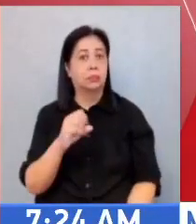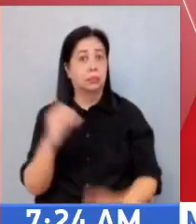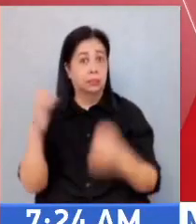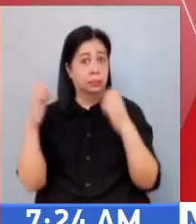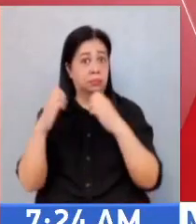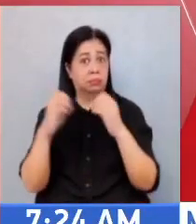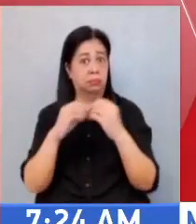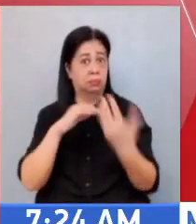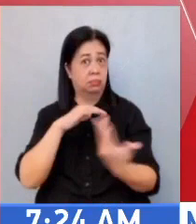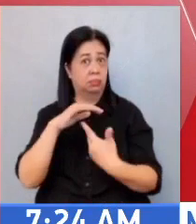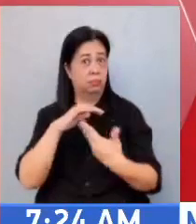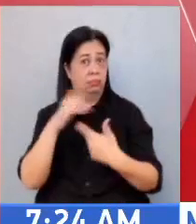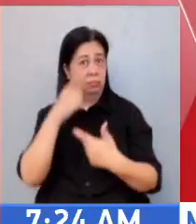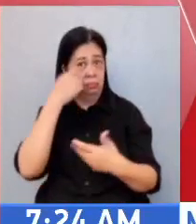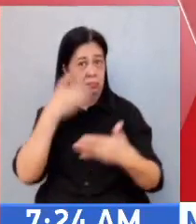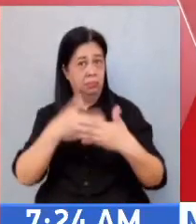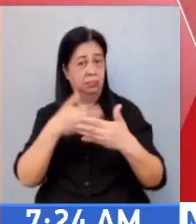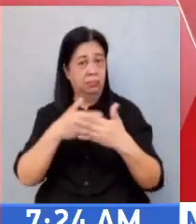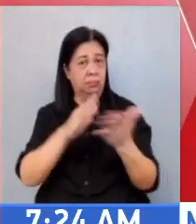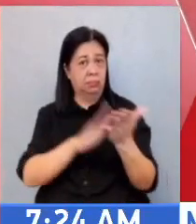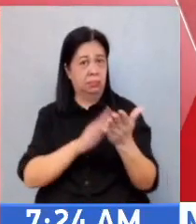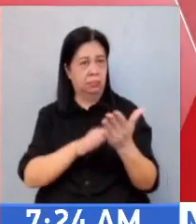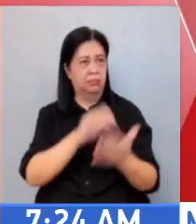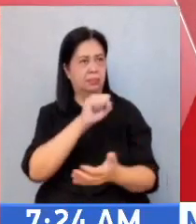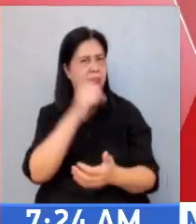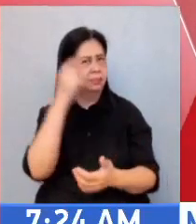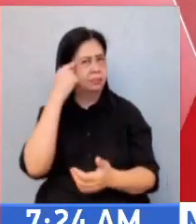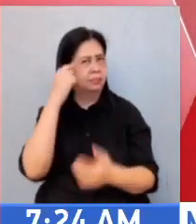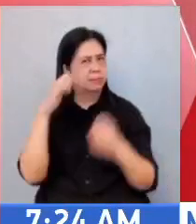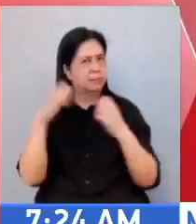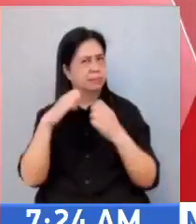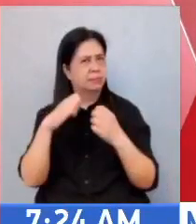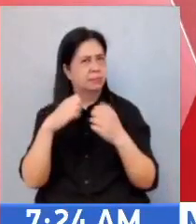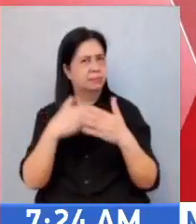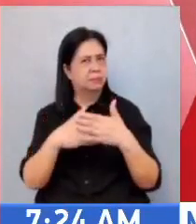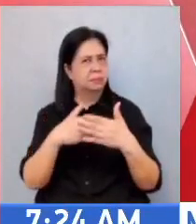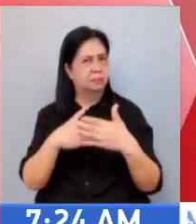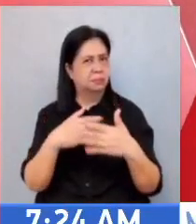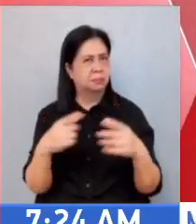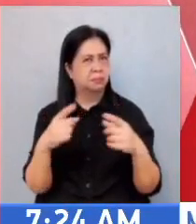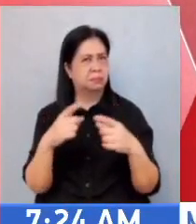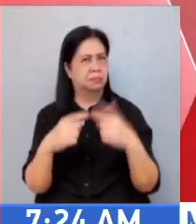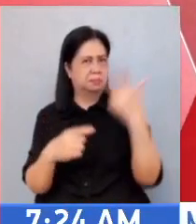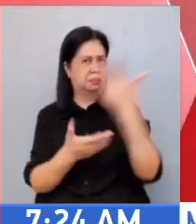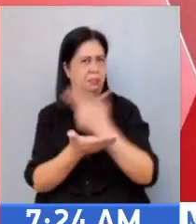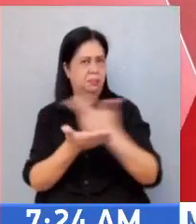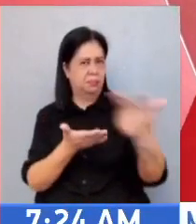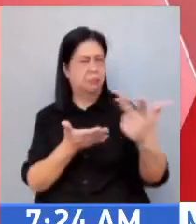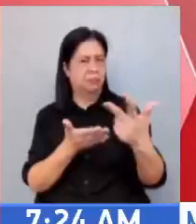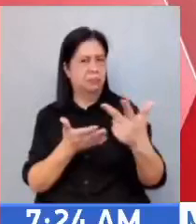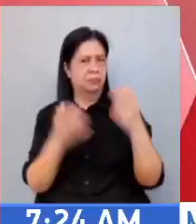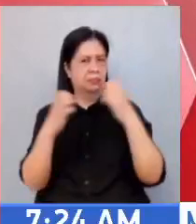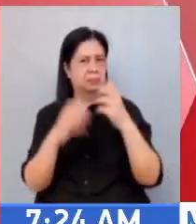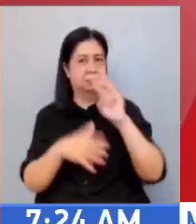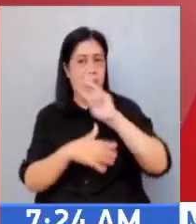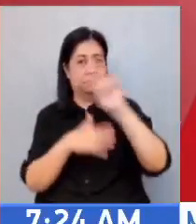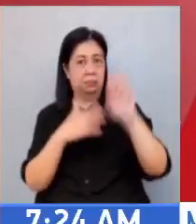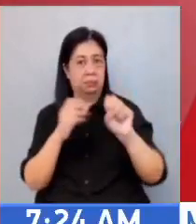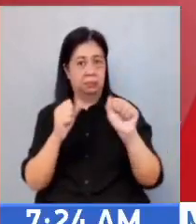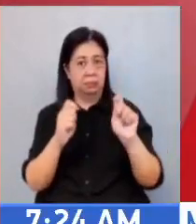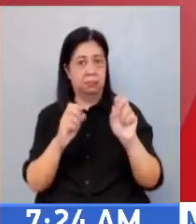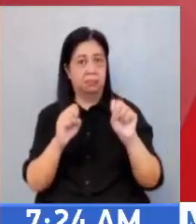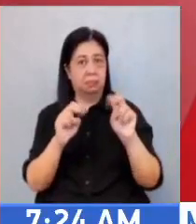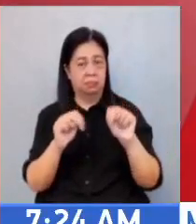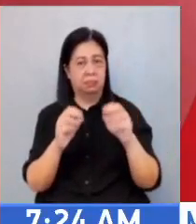ho yan kasi malapit na yung pasukan? Yes, ma'am. Inaasahan namin na siguro, hanggang 3 weeks. Hanggang 3 weeks. Opo. Siguro pagka-weekend, mas marami? Mas marami pag Sabado at